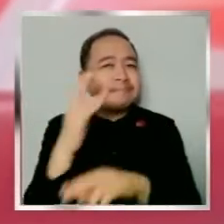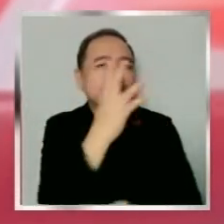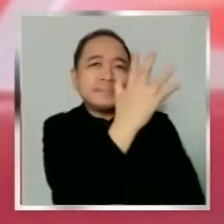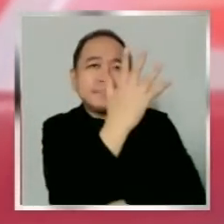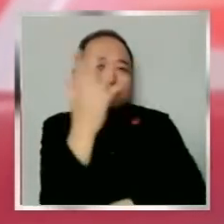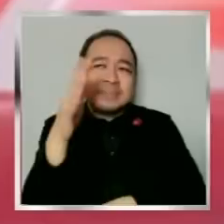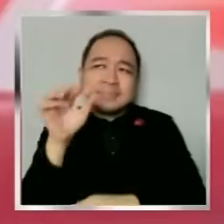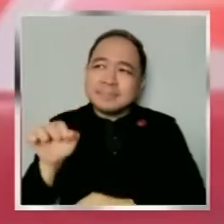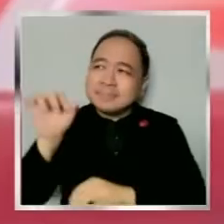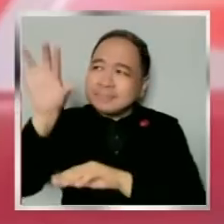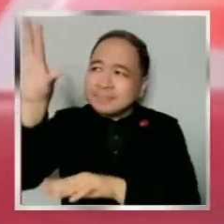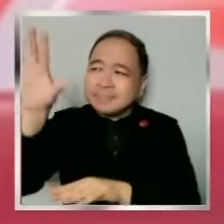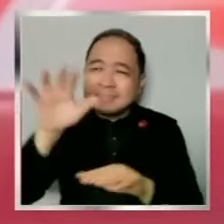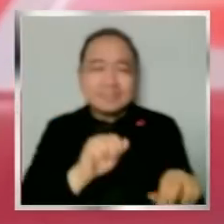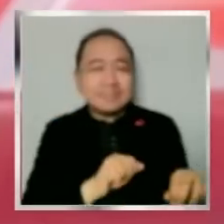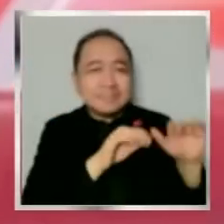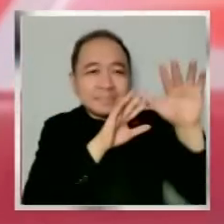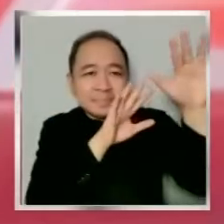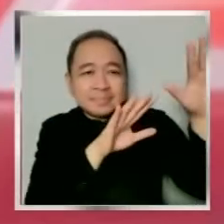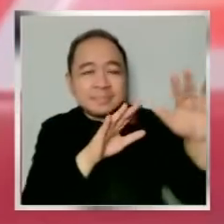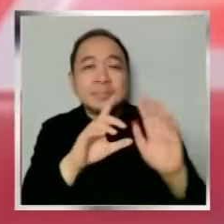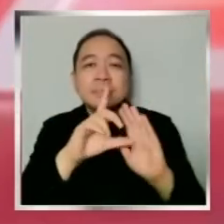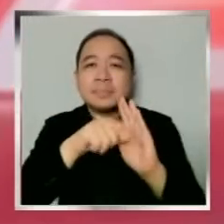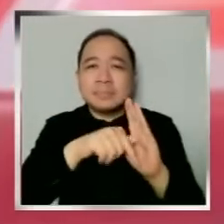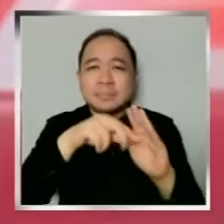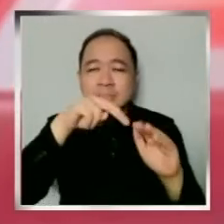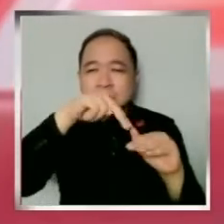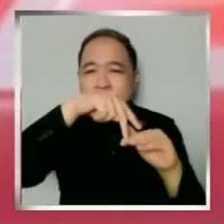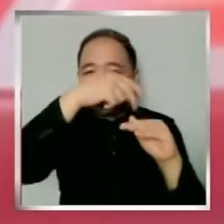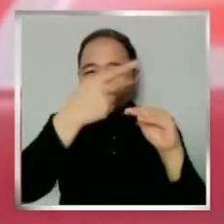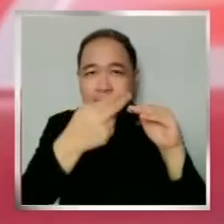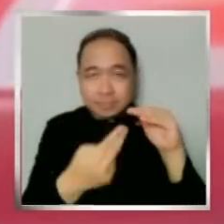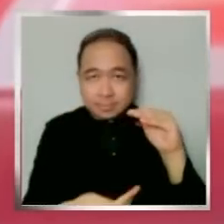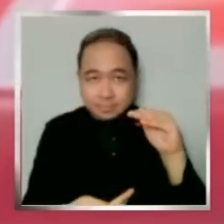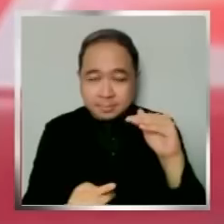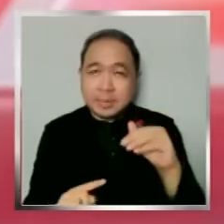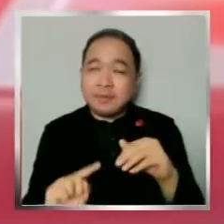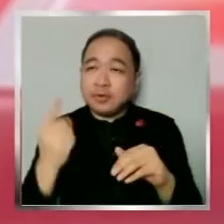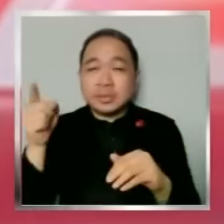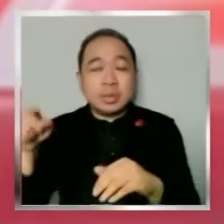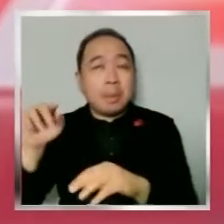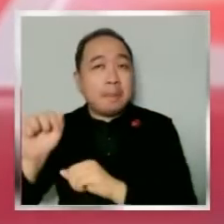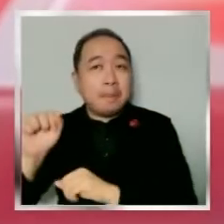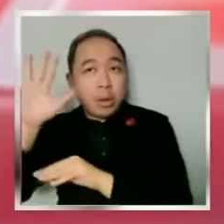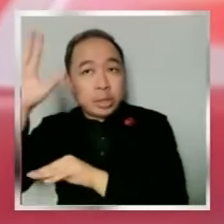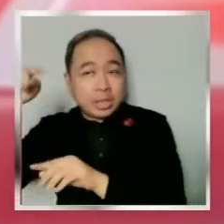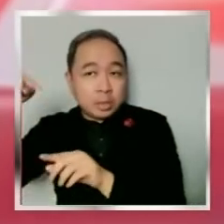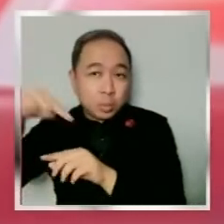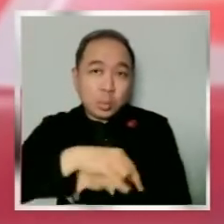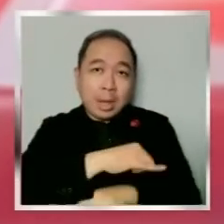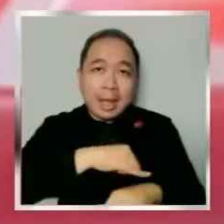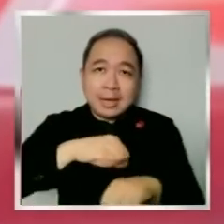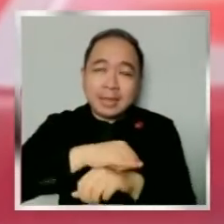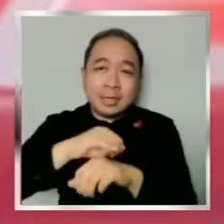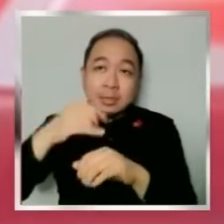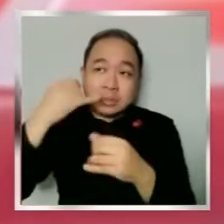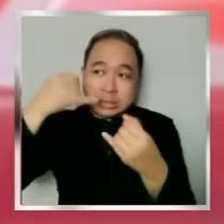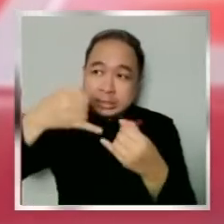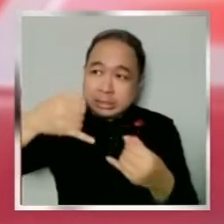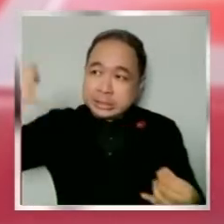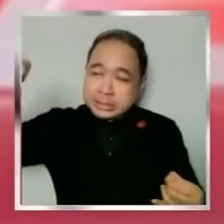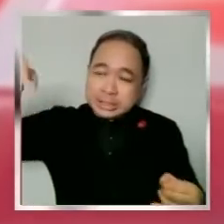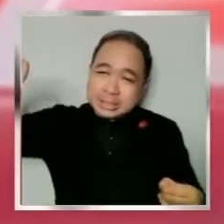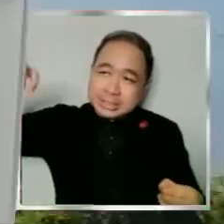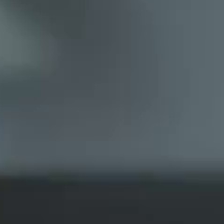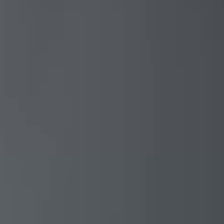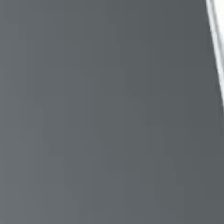hugot lines, bababa ka naman sakay ng unang mountain to island zip line sa bansa. Pasyalin natin yan sa pagtutok ni Marie